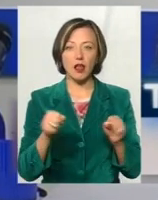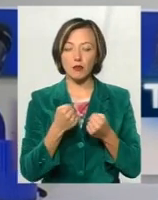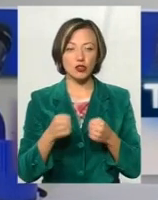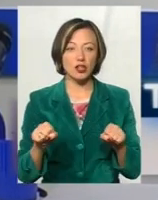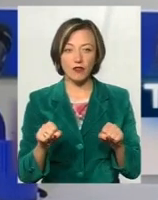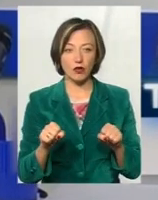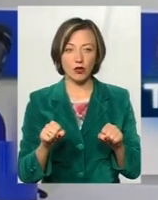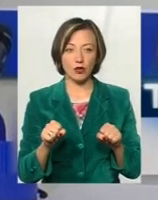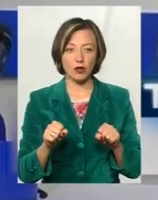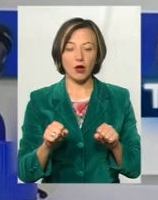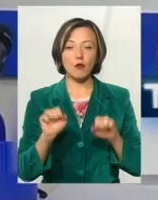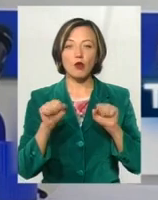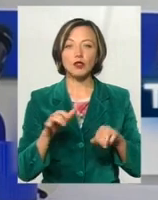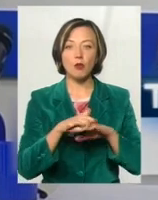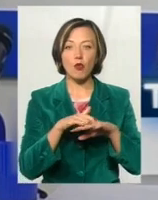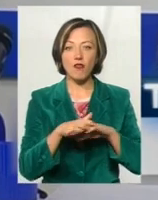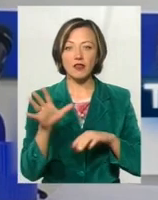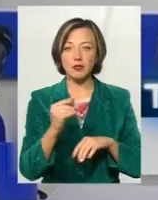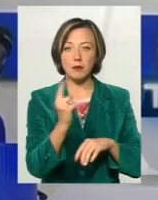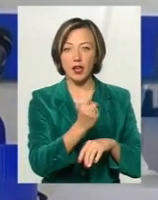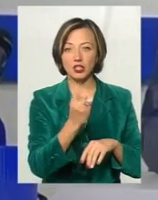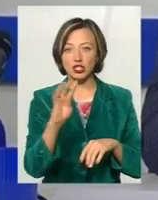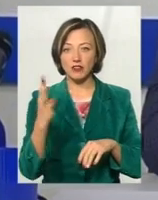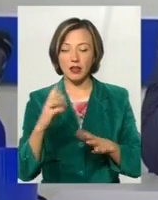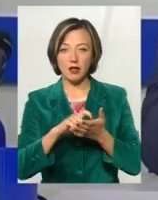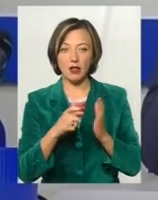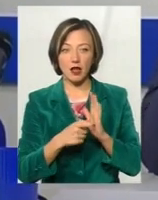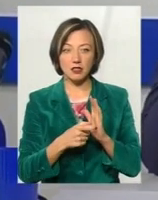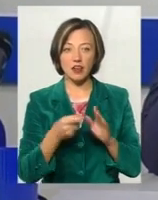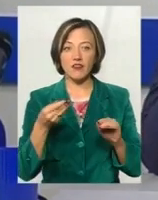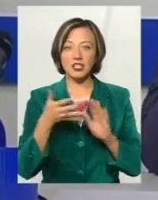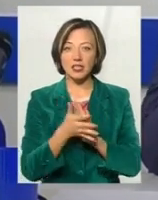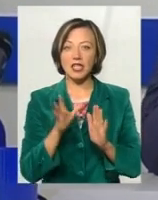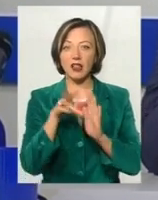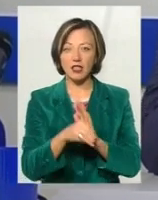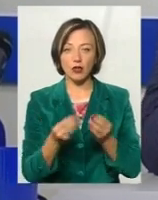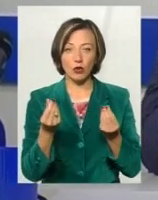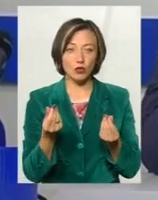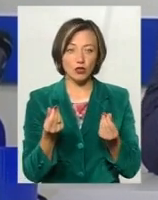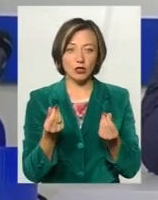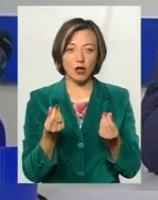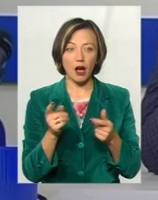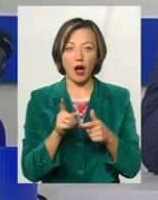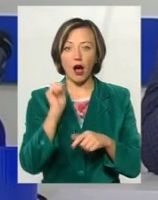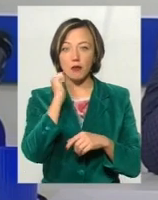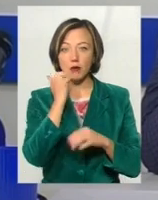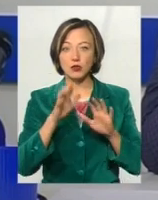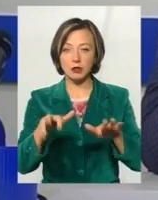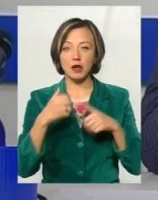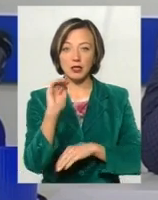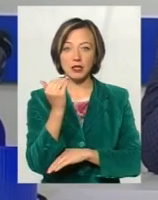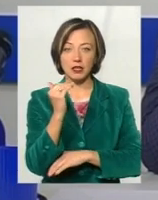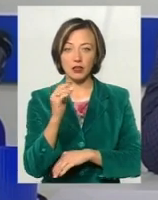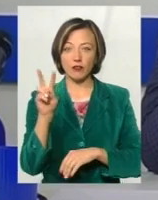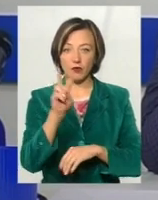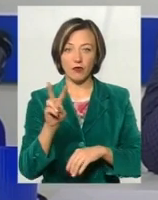неможливо. Неможливо. Можна прорахувати всі перші і четверті класи, витрачати, закладати на це кошти, а бабуся буде забирати дитину в